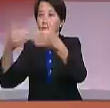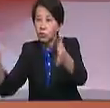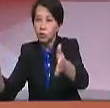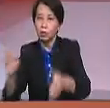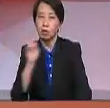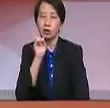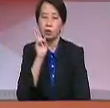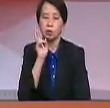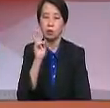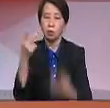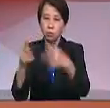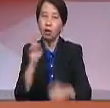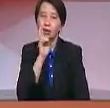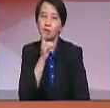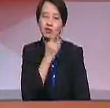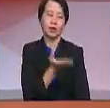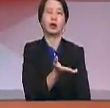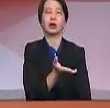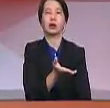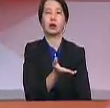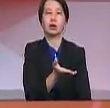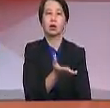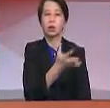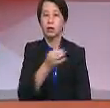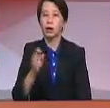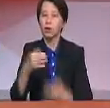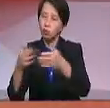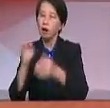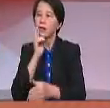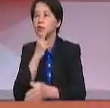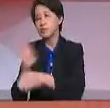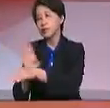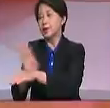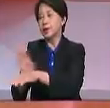membuka restoran dan akibatnya